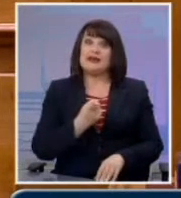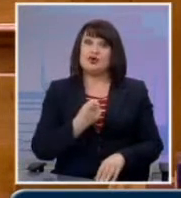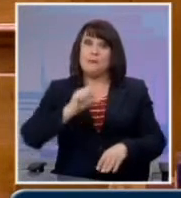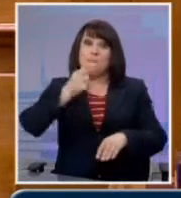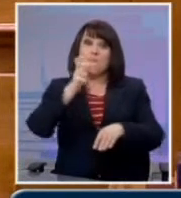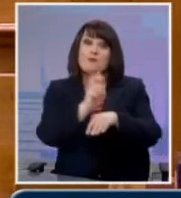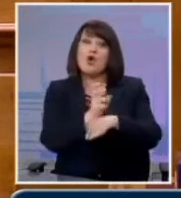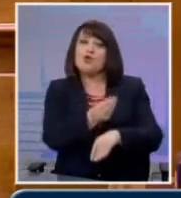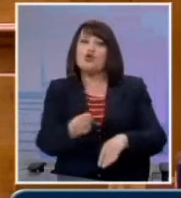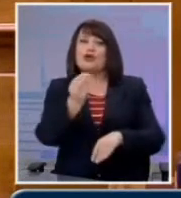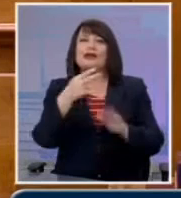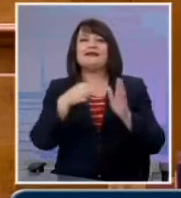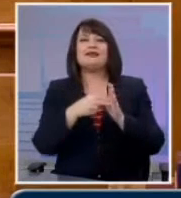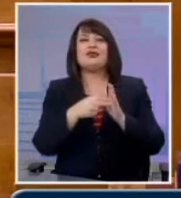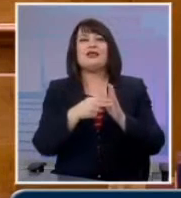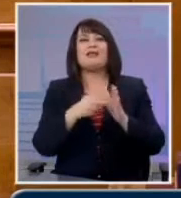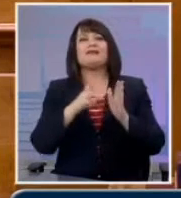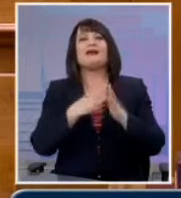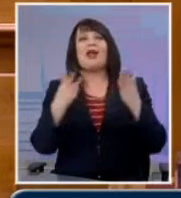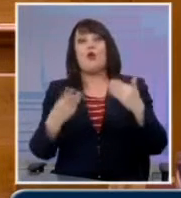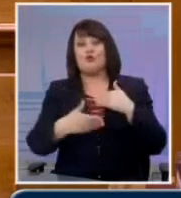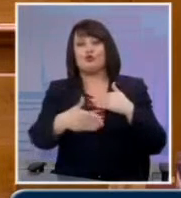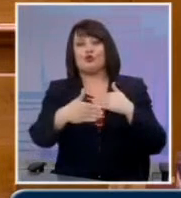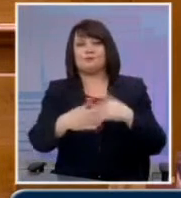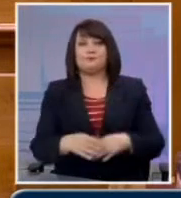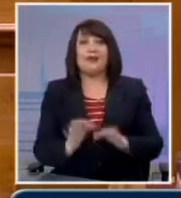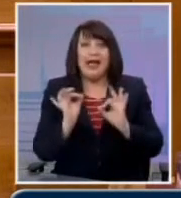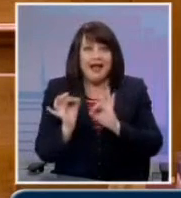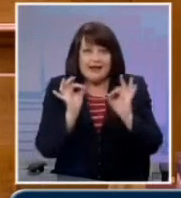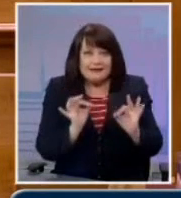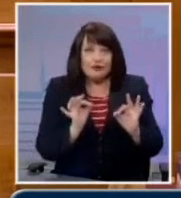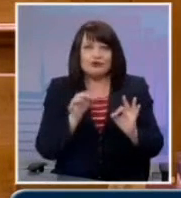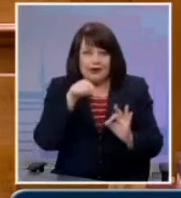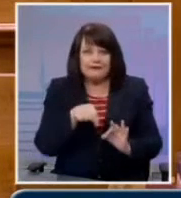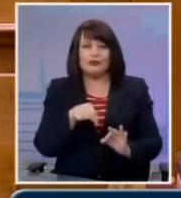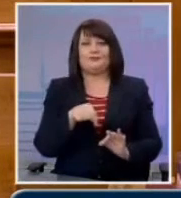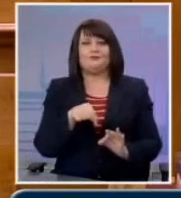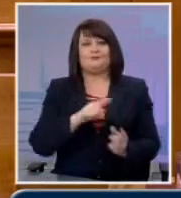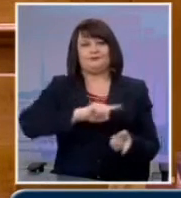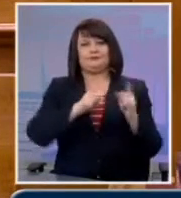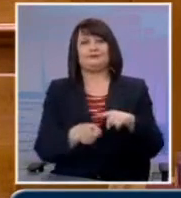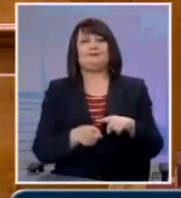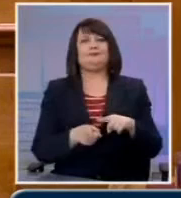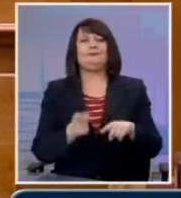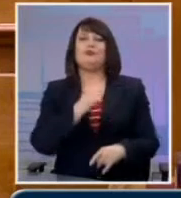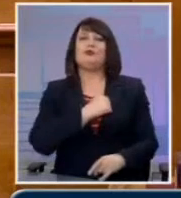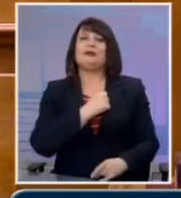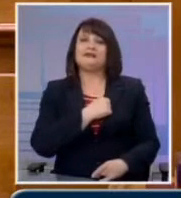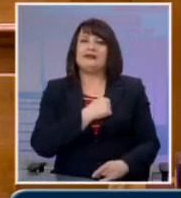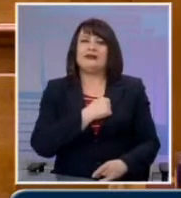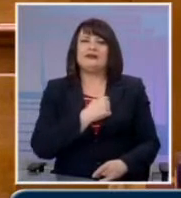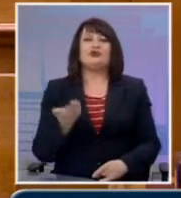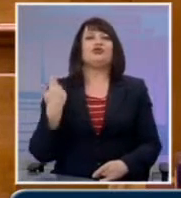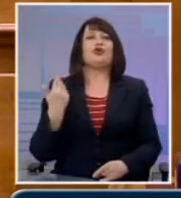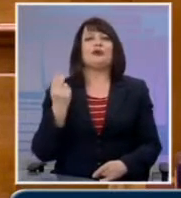2016, για 2018. Αυτή η θέση ακριβώς είναι η αντίθετη θέση από την οποία είχε πάρει